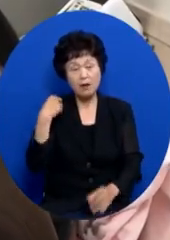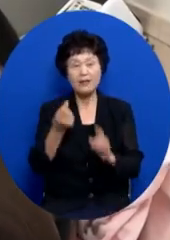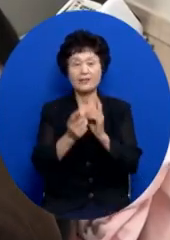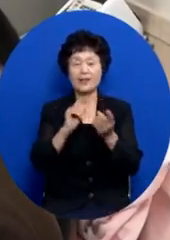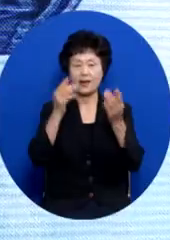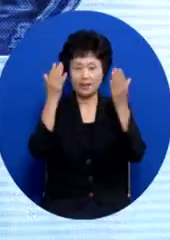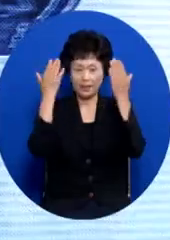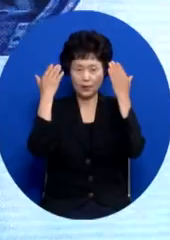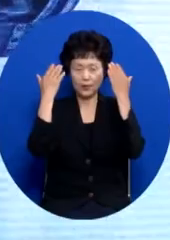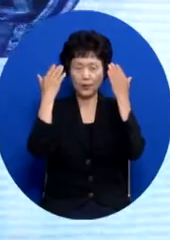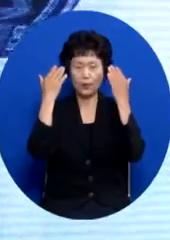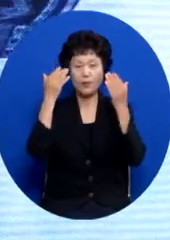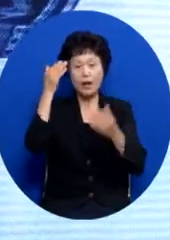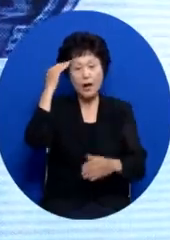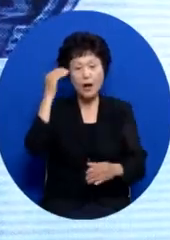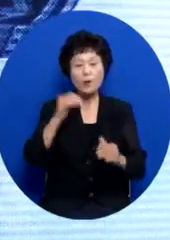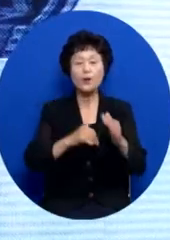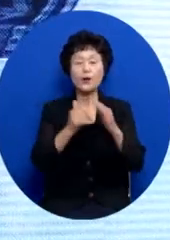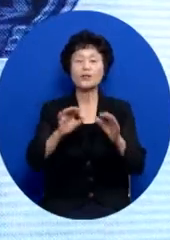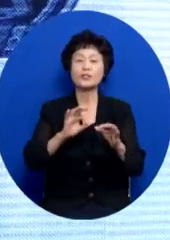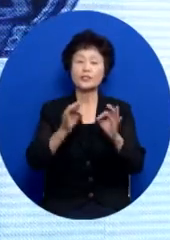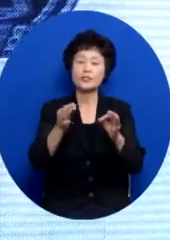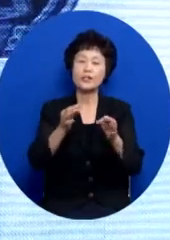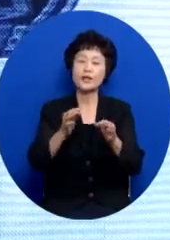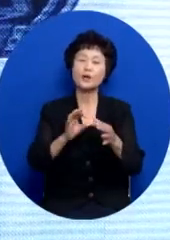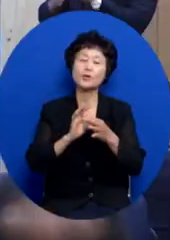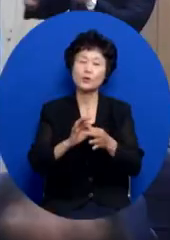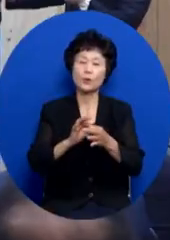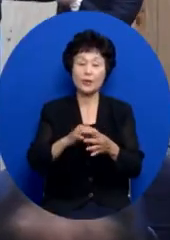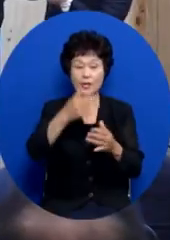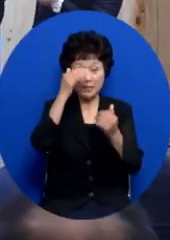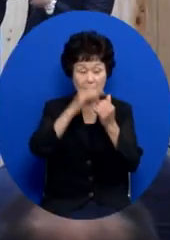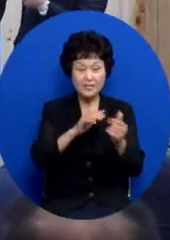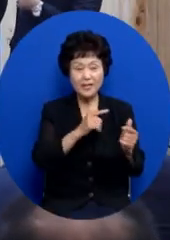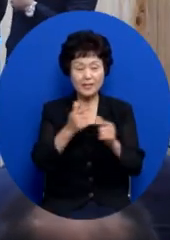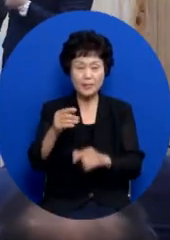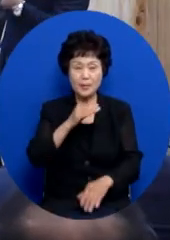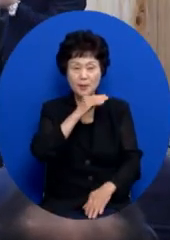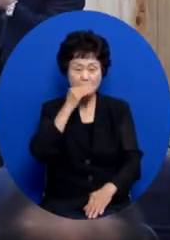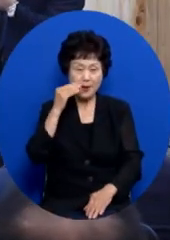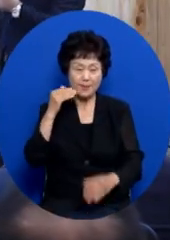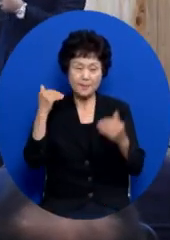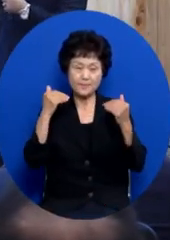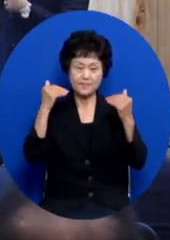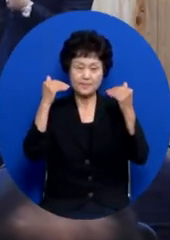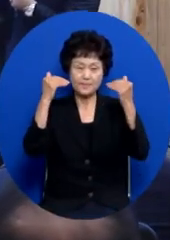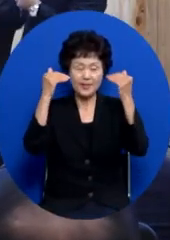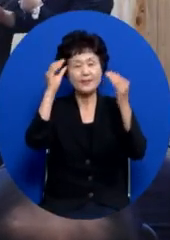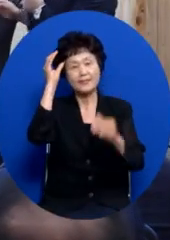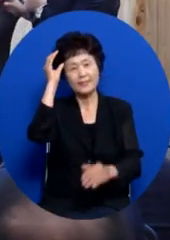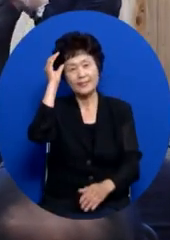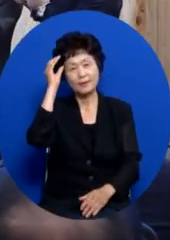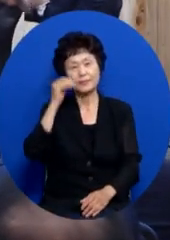학교 한국 가족은행을 통해 다음 세대가 바로 서길 기대됩니다 CTS 뉴스 이주연입니다